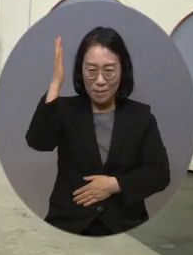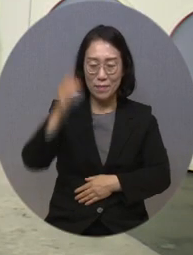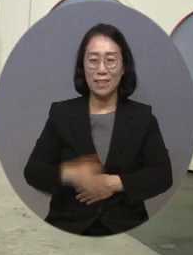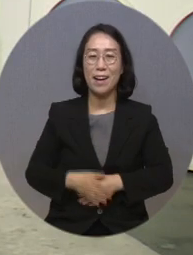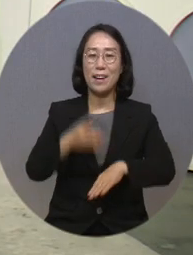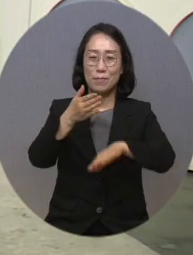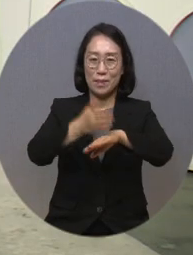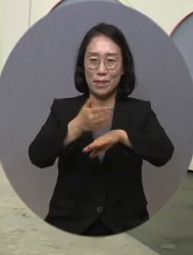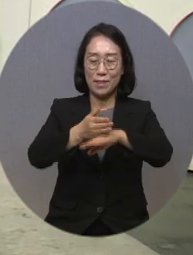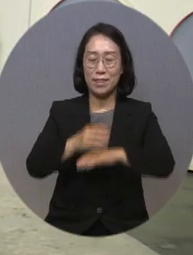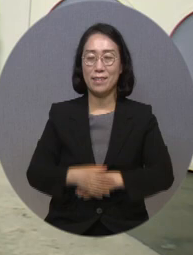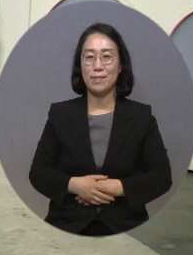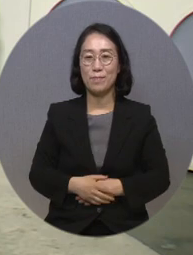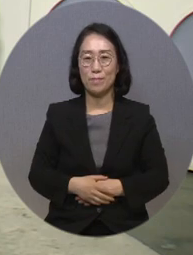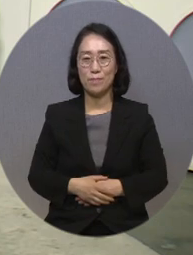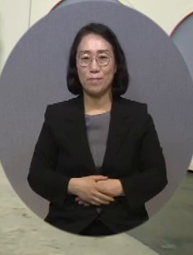네.